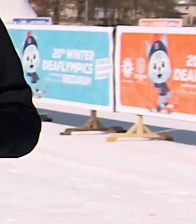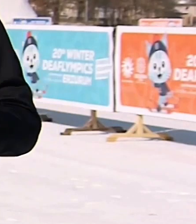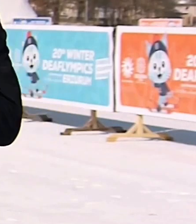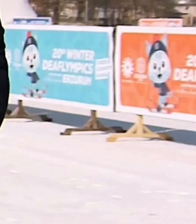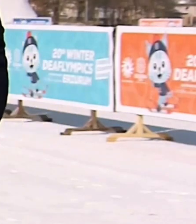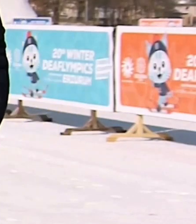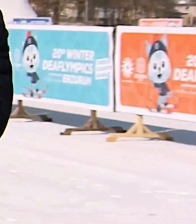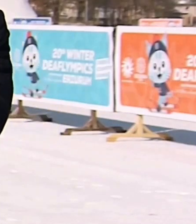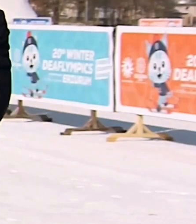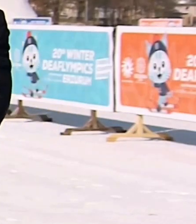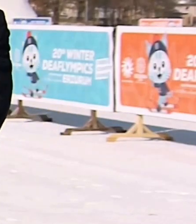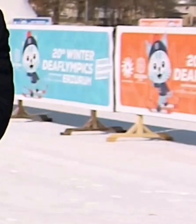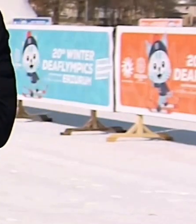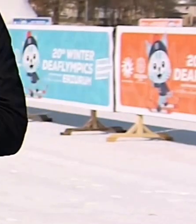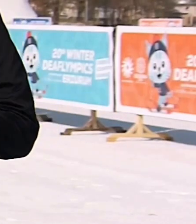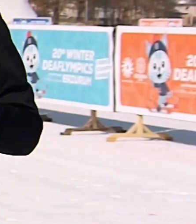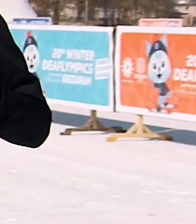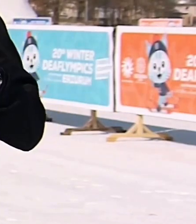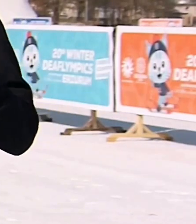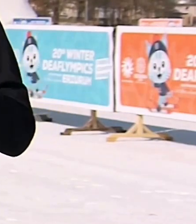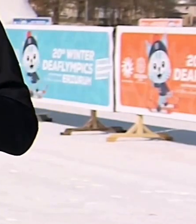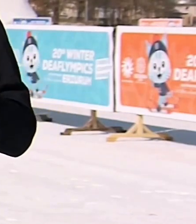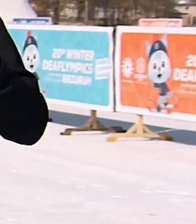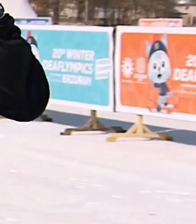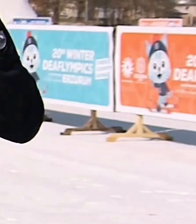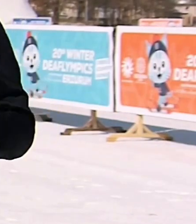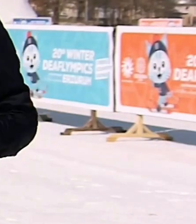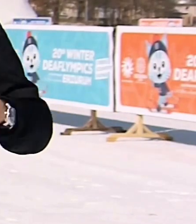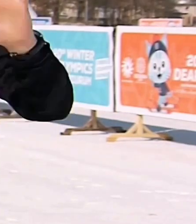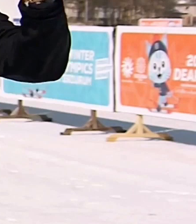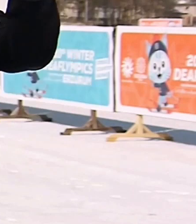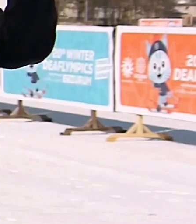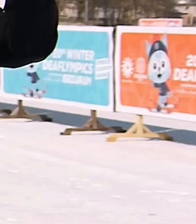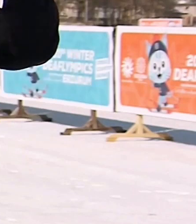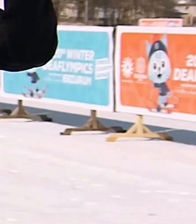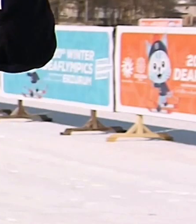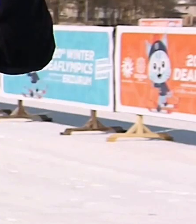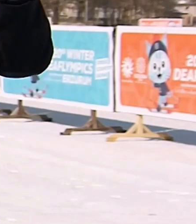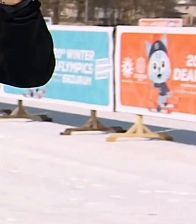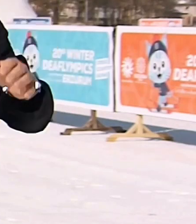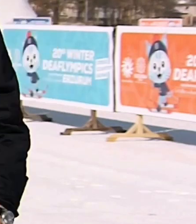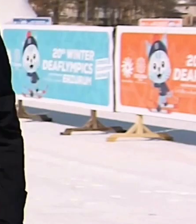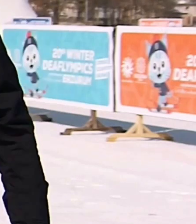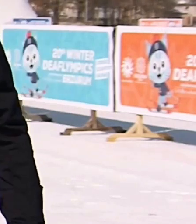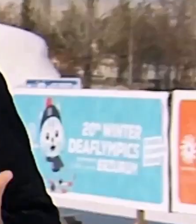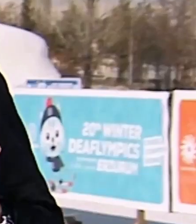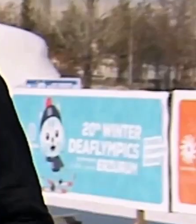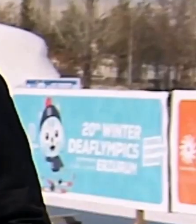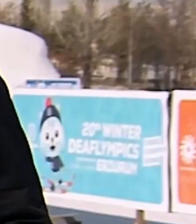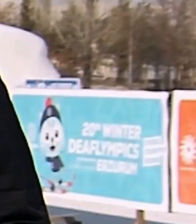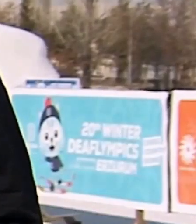тяжко йшла, вона віддала повністю всі свої сили і хотіла підняти наш стяг на п'єдесталі. Я дуже радію цьому.